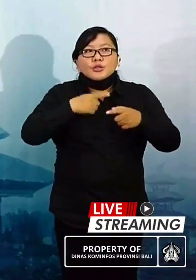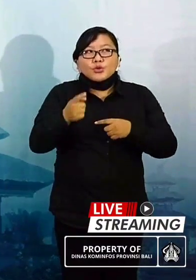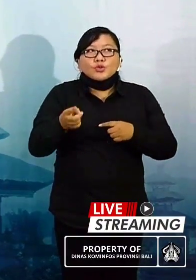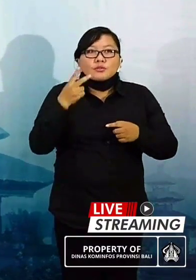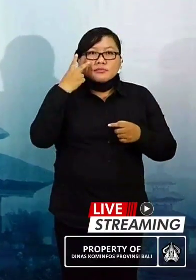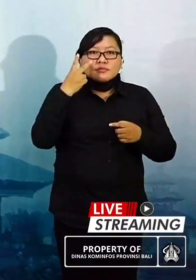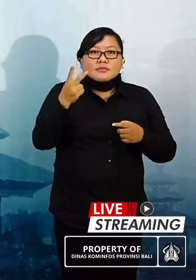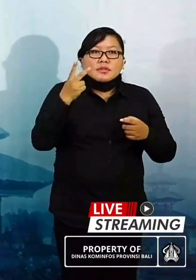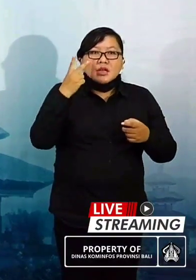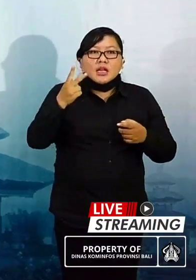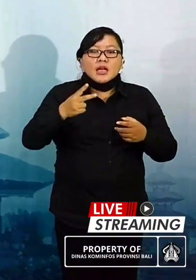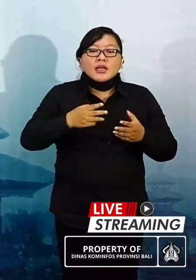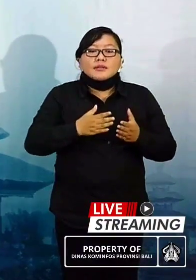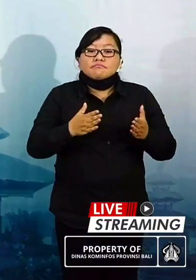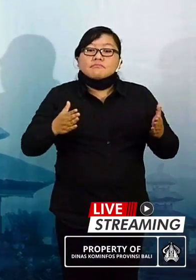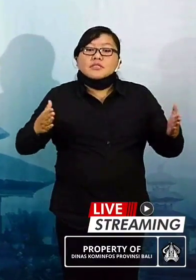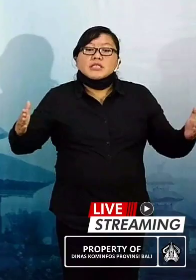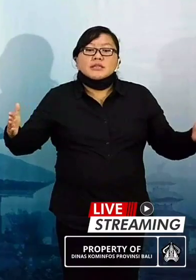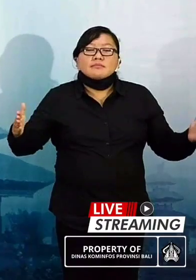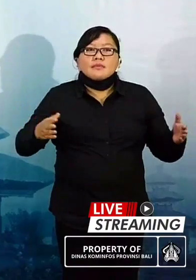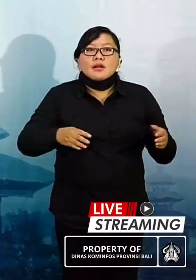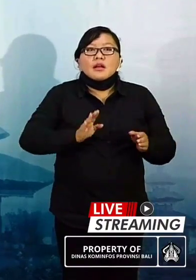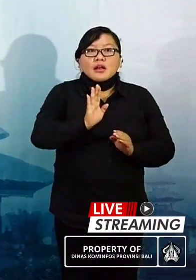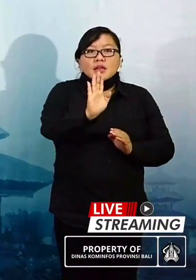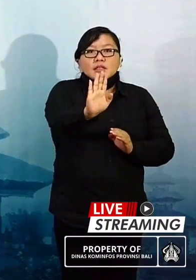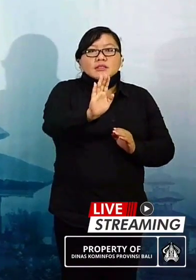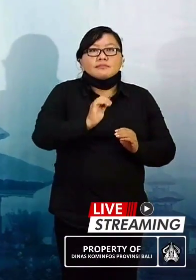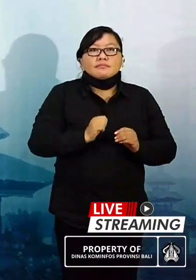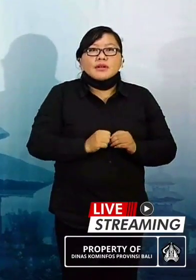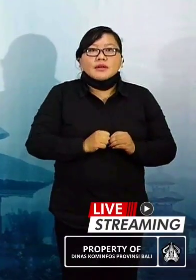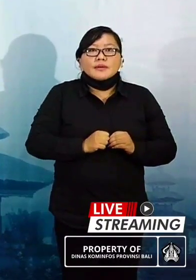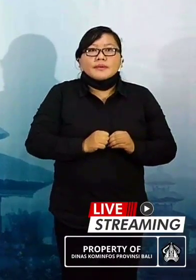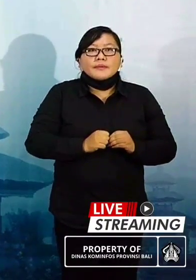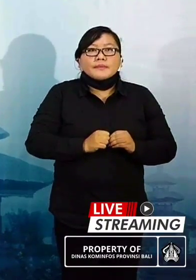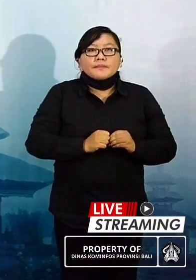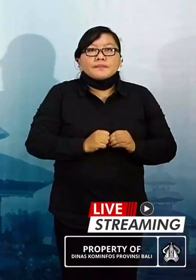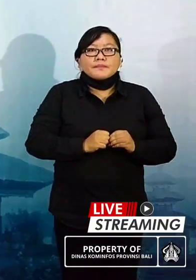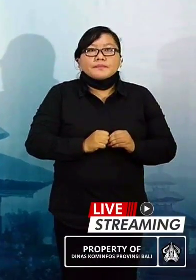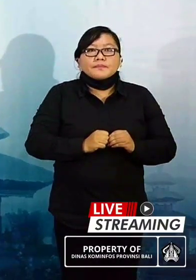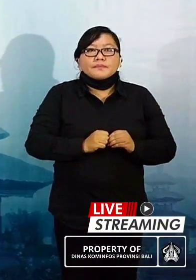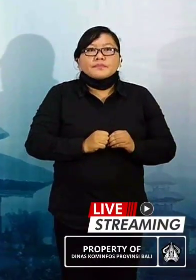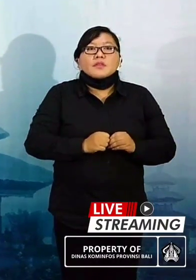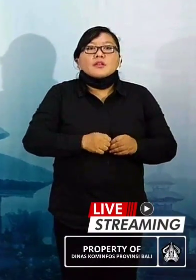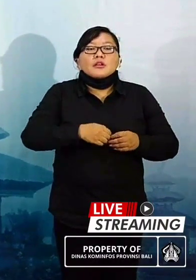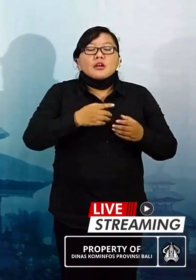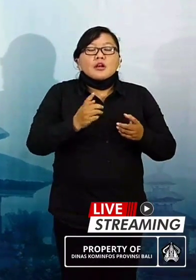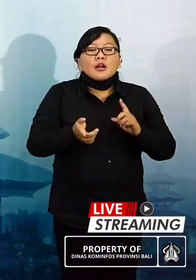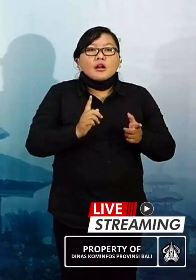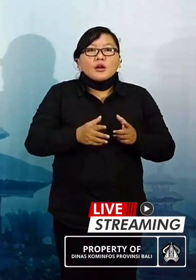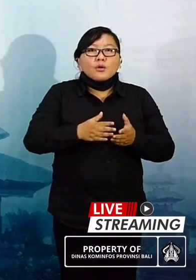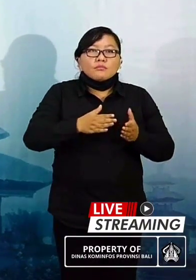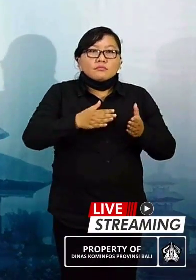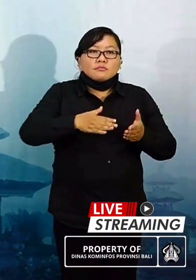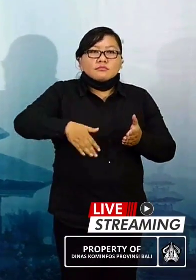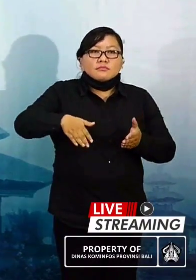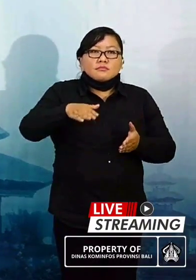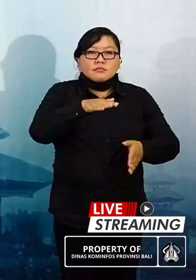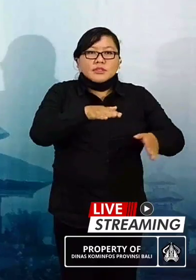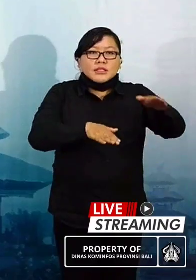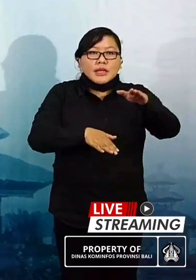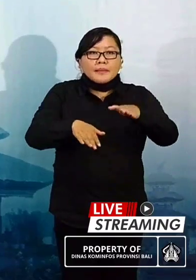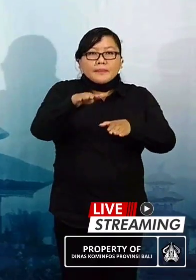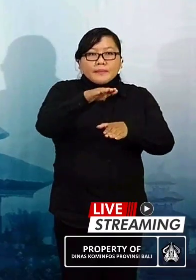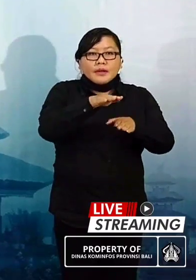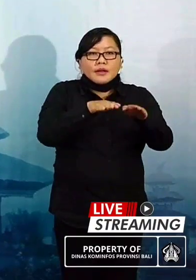kasus ini ketika kasus-kasus positif bertambah masuk rumah sakit bertambah maka kami